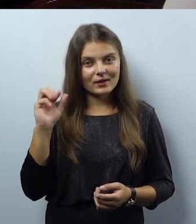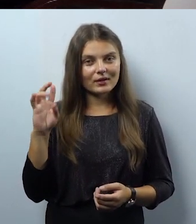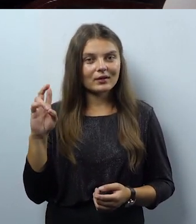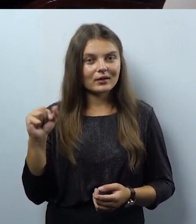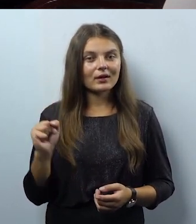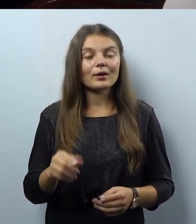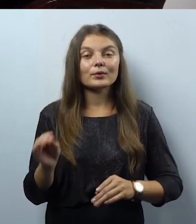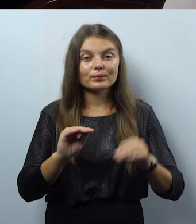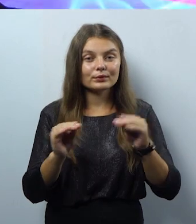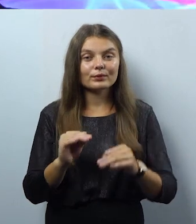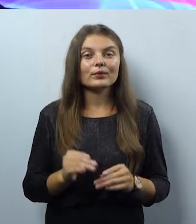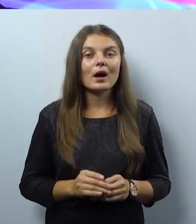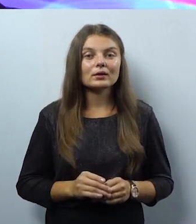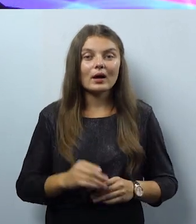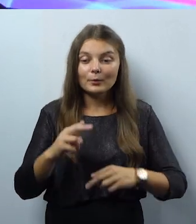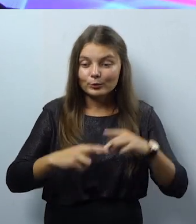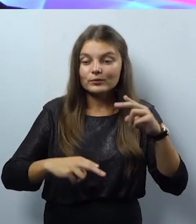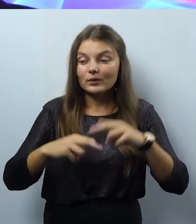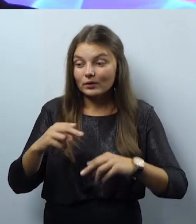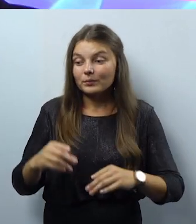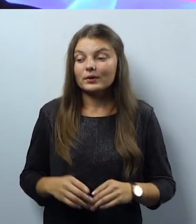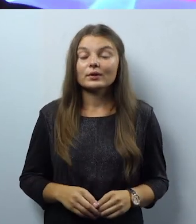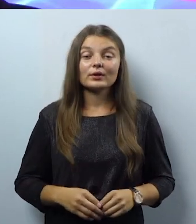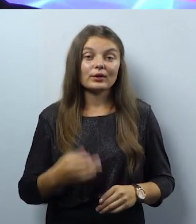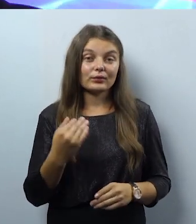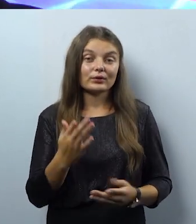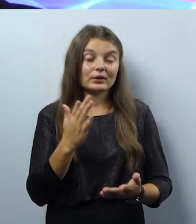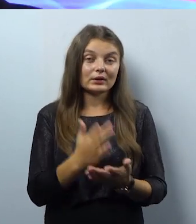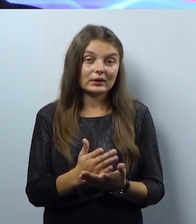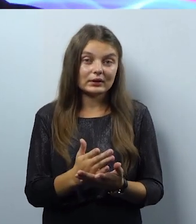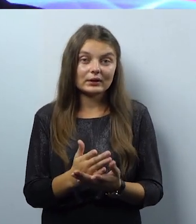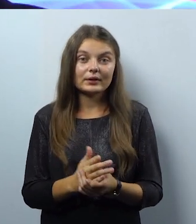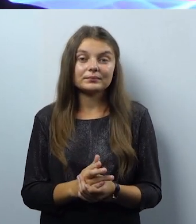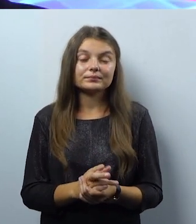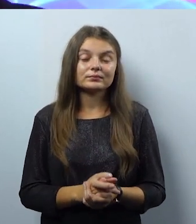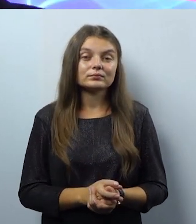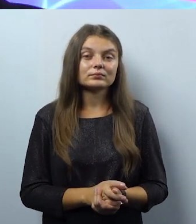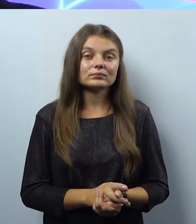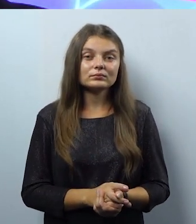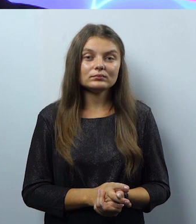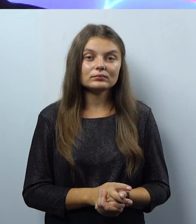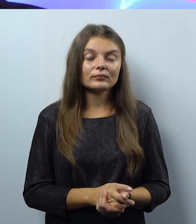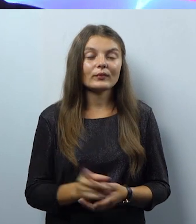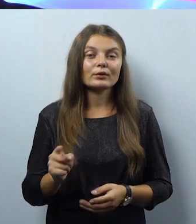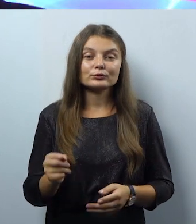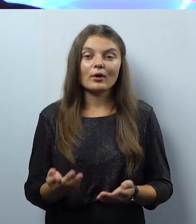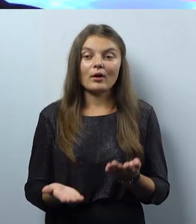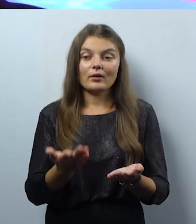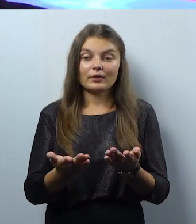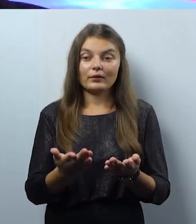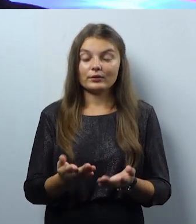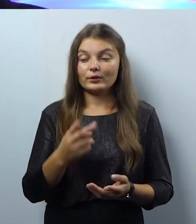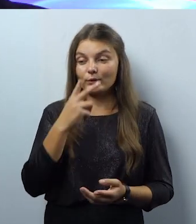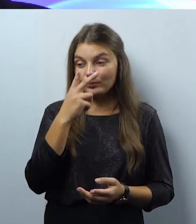такої маленької по цеглинках, і вони вже доходять до такого певного рівня, що як виставляють фотографії